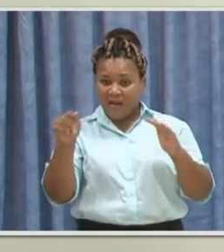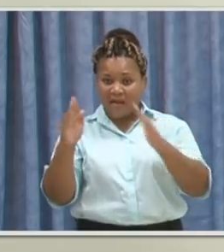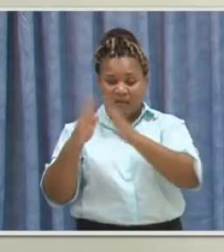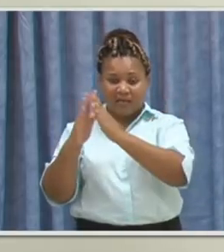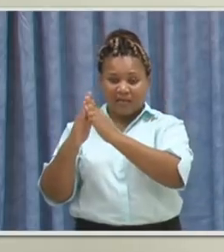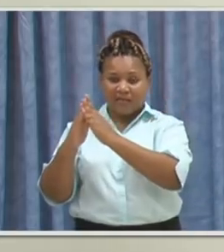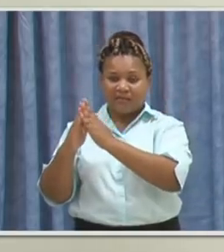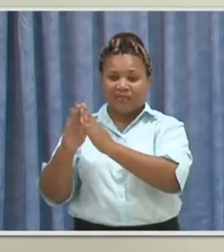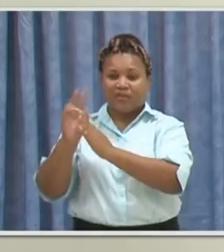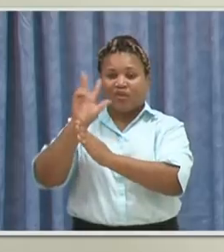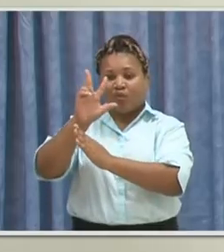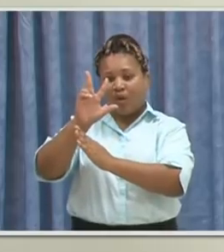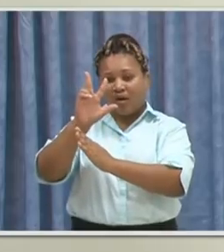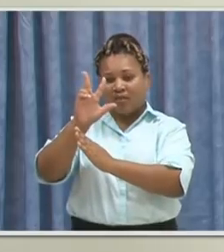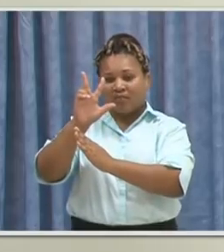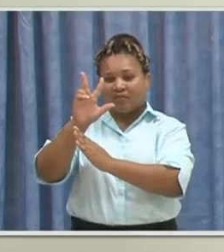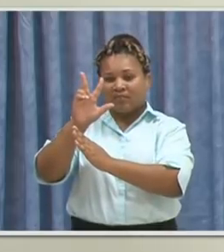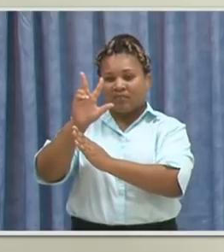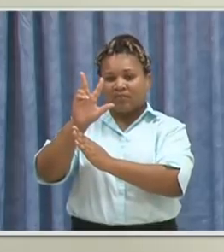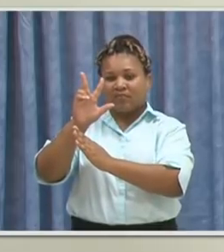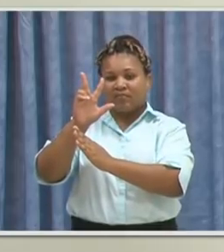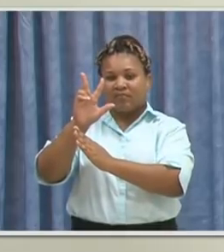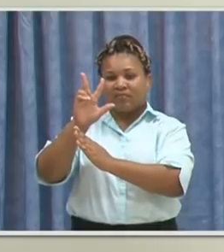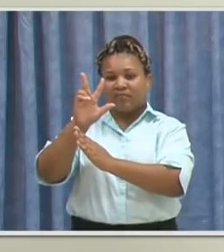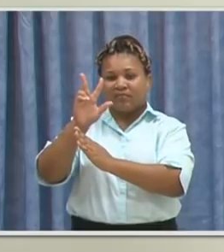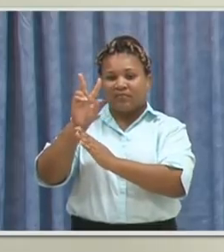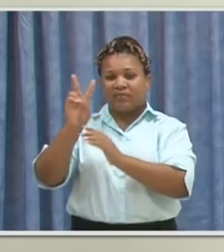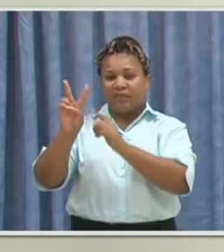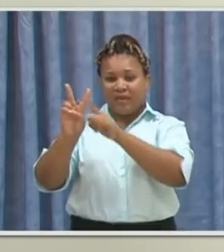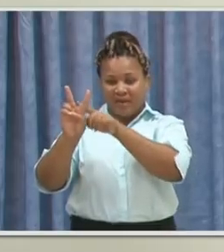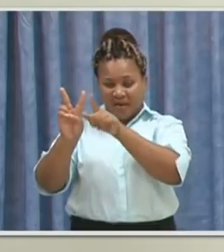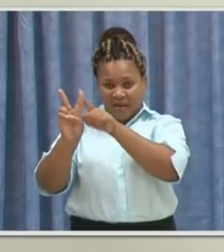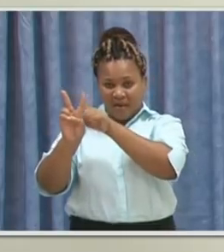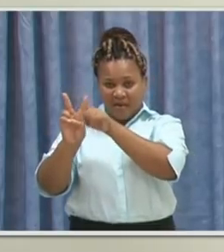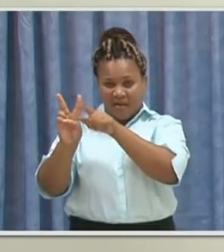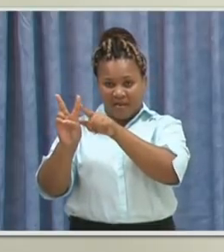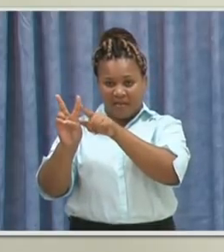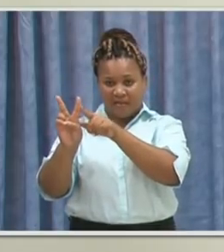Oui, non, décisif, non, intense avec décisif.